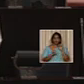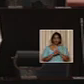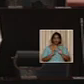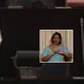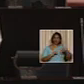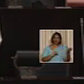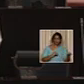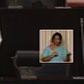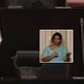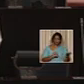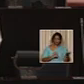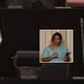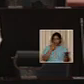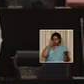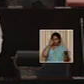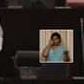एलिए